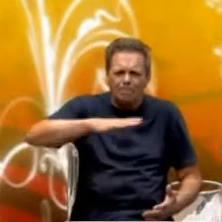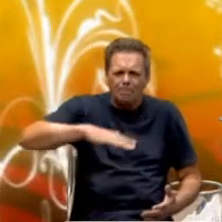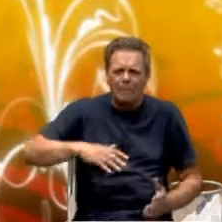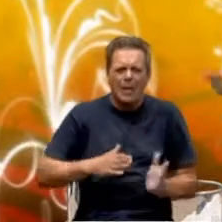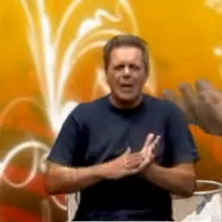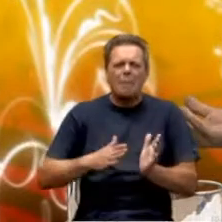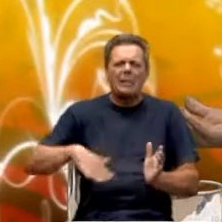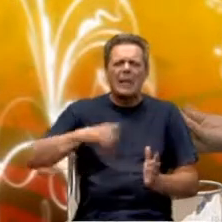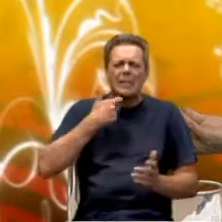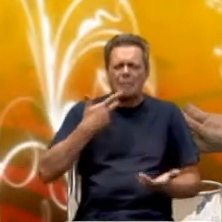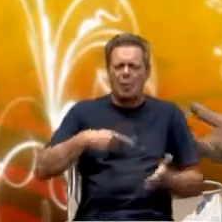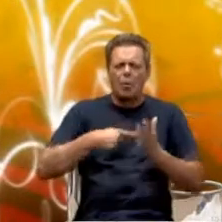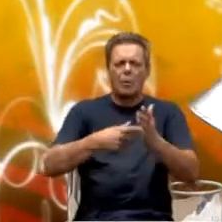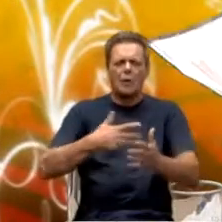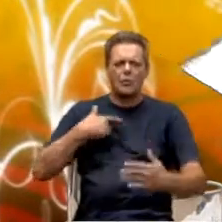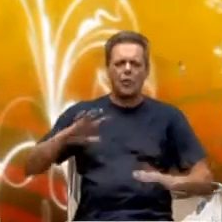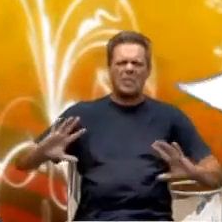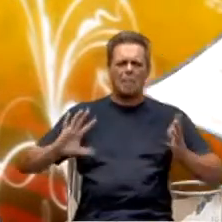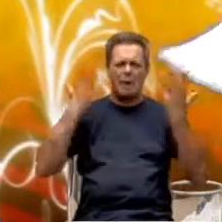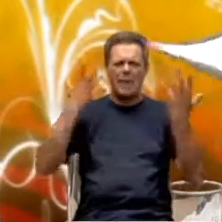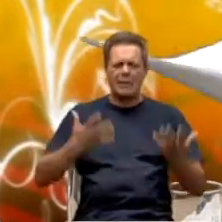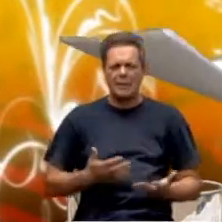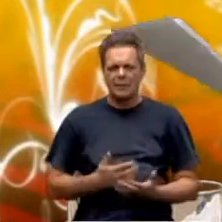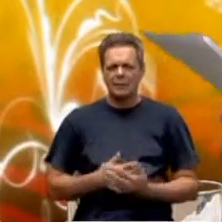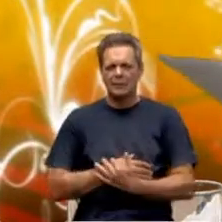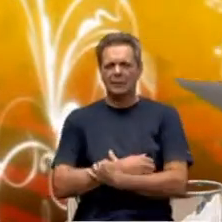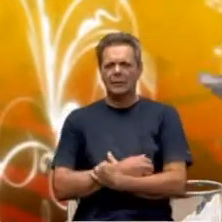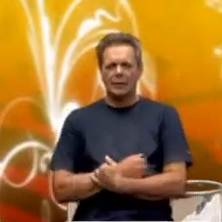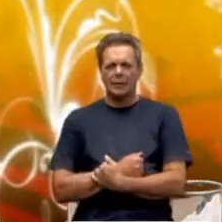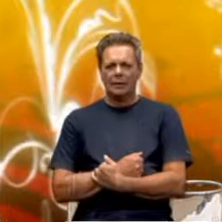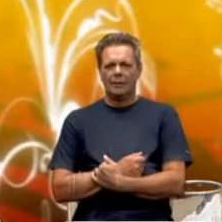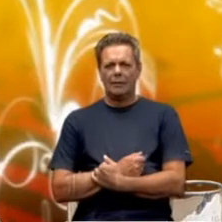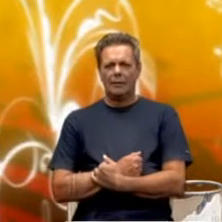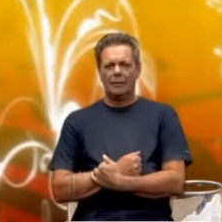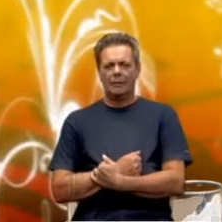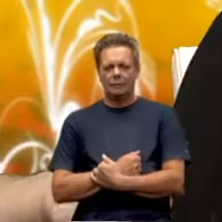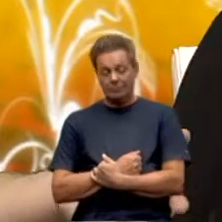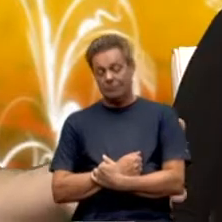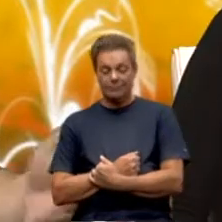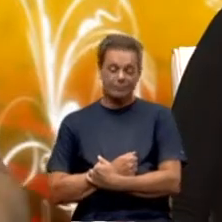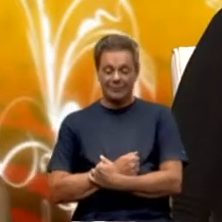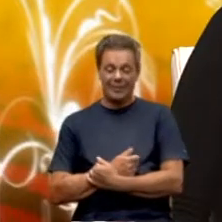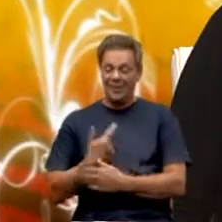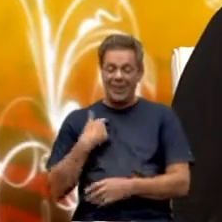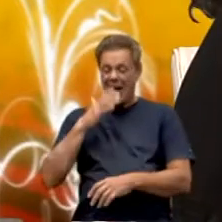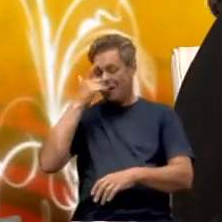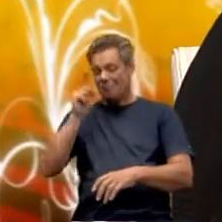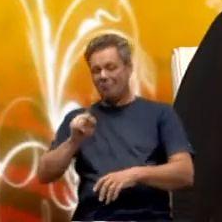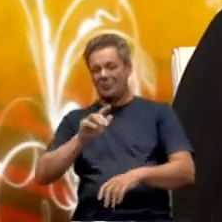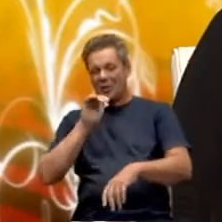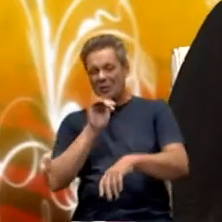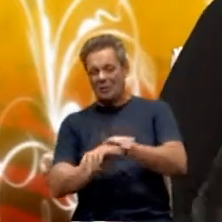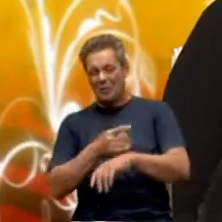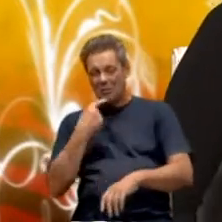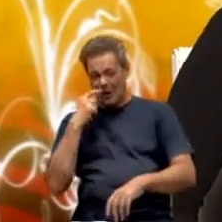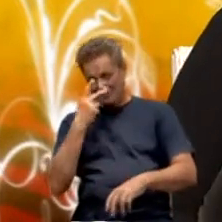rukama pokazuje svoj temperament i svašta nešto. Ja ne znam šta ja pokazujem. Ali pa možda smo onda i naučeni, ja nisam ni primijetio. Da. Držat ću